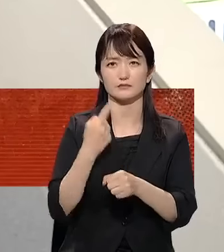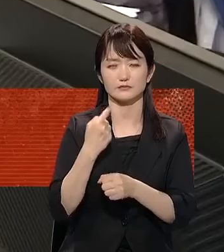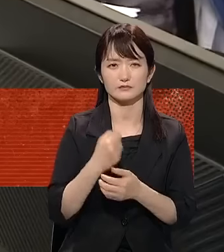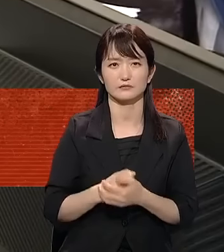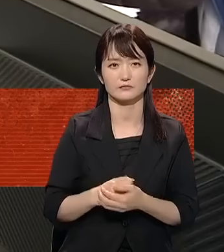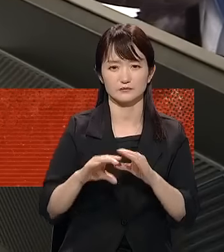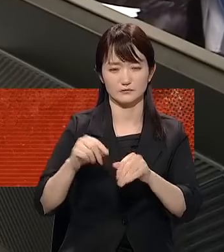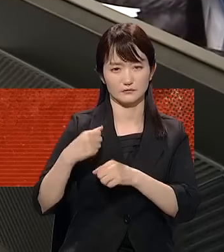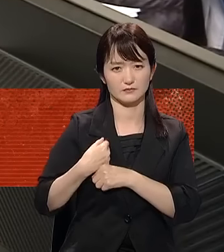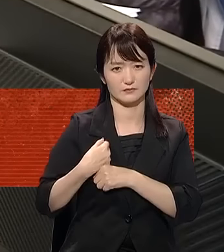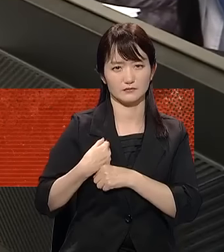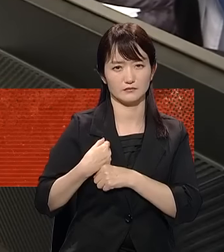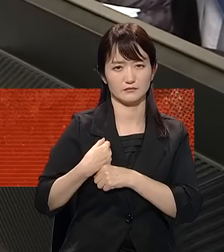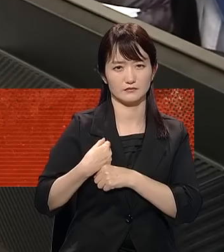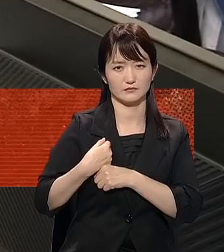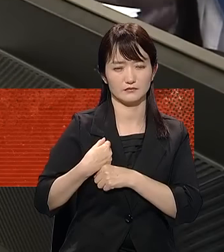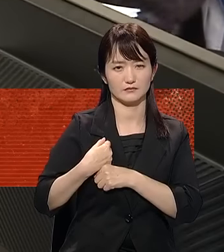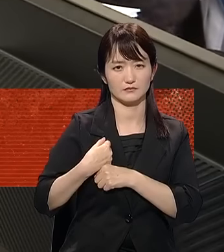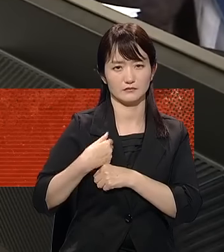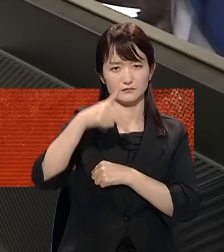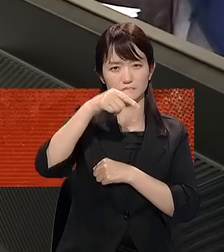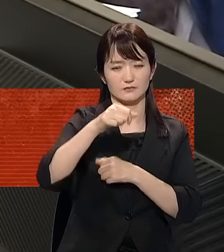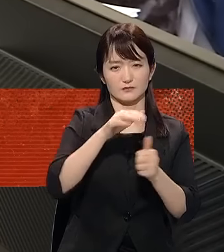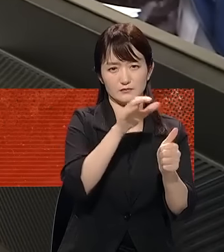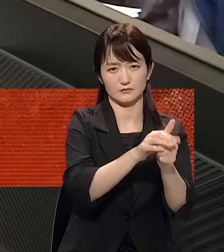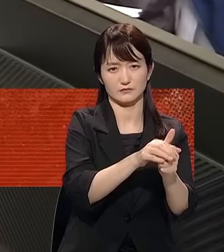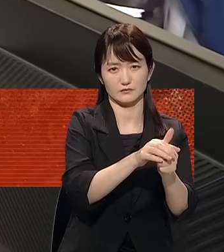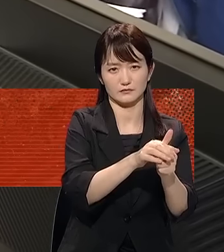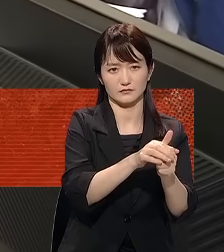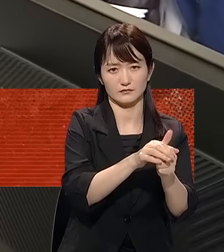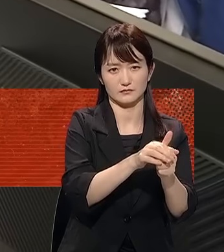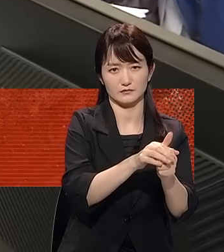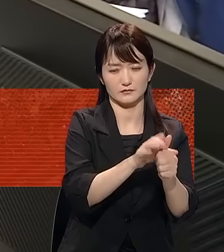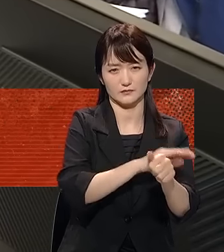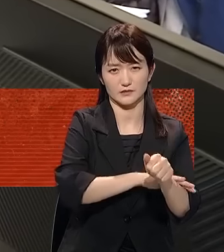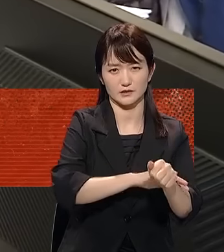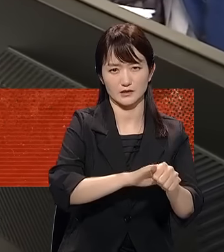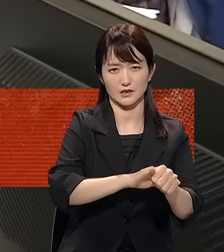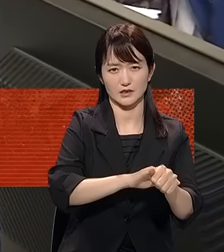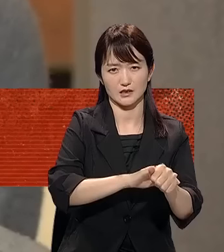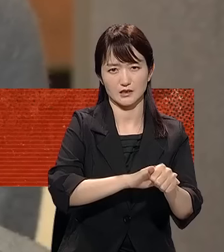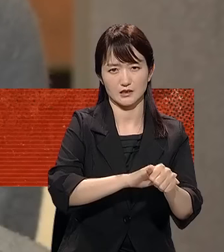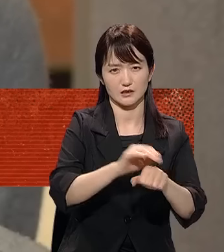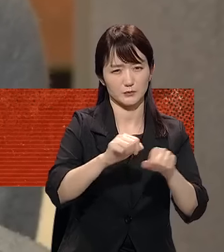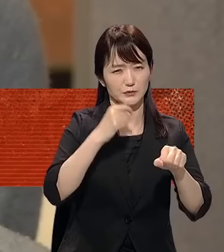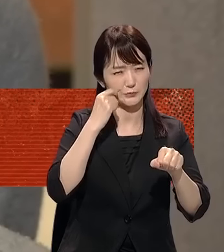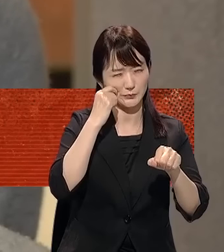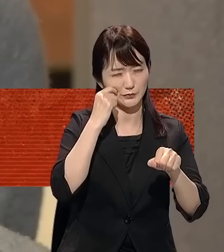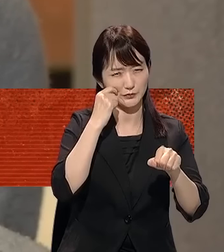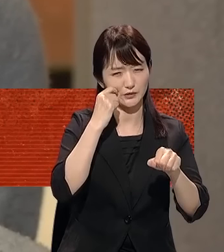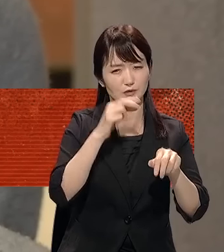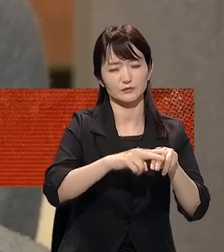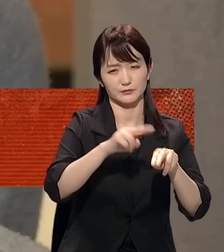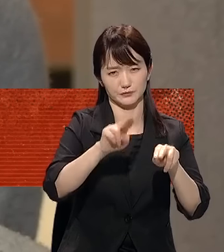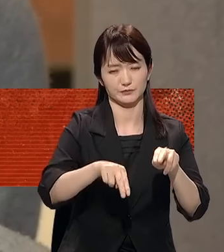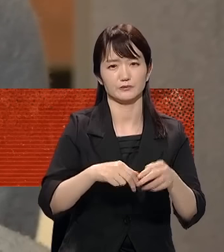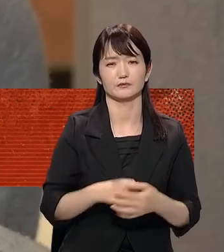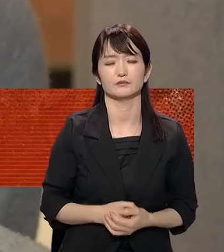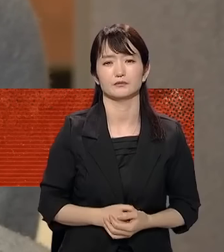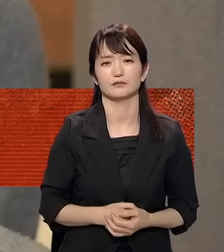뒤에는이 육군 중사도 어 제대로 잊지 못하고 군을 떠나게 됐어요 군인이긴 했군요 군인의 그